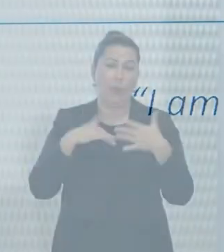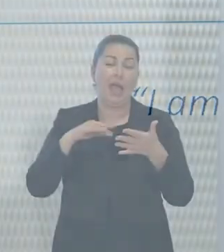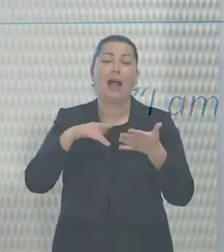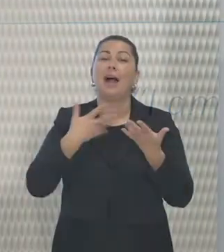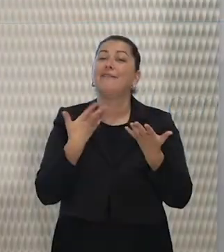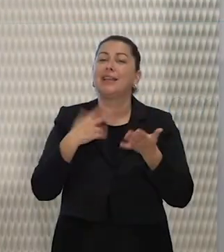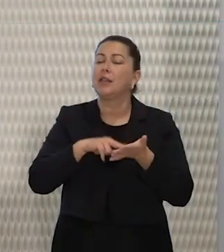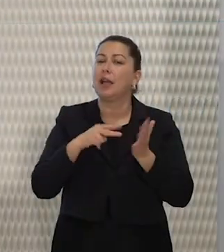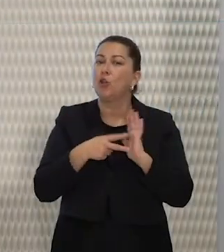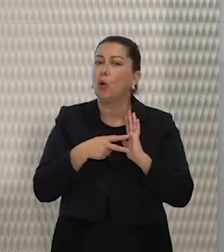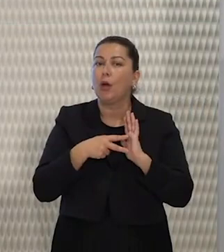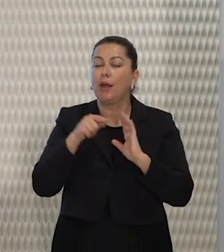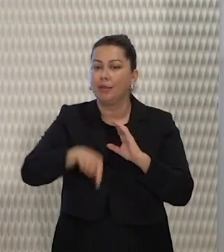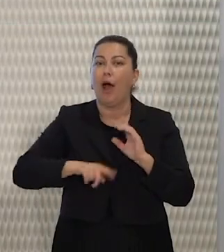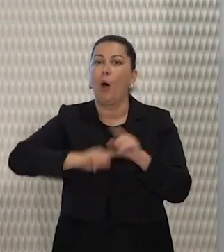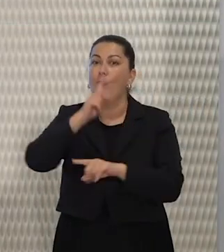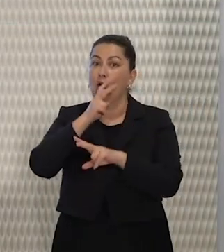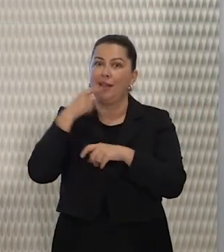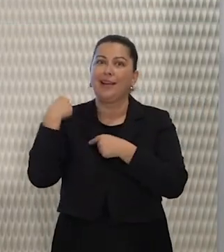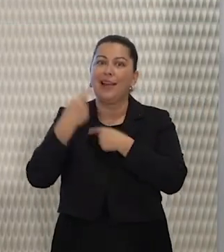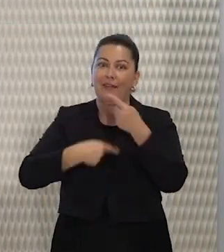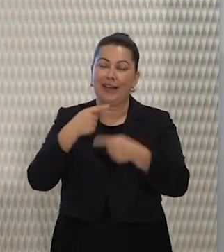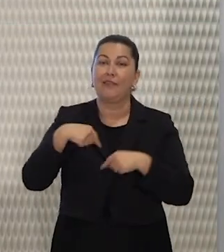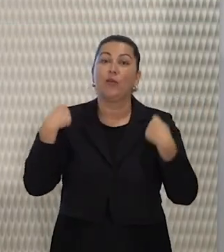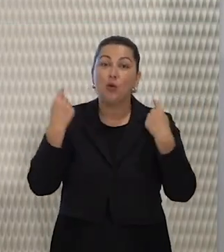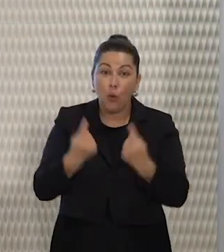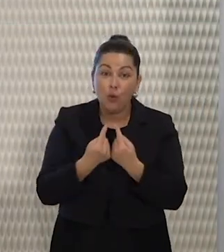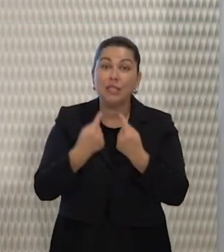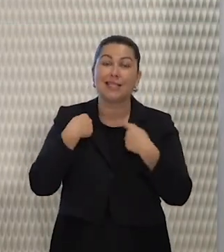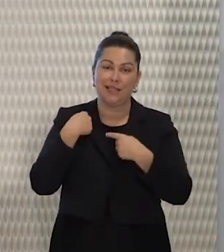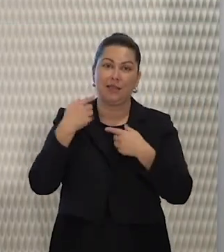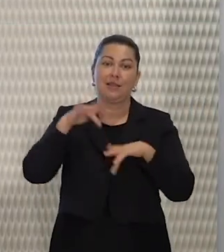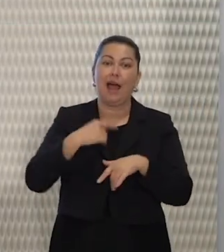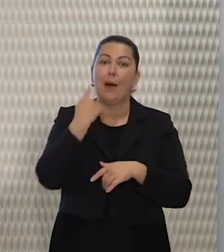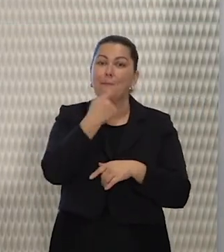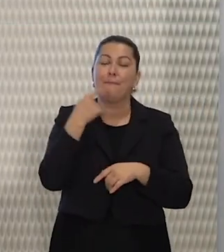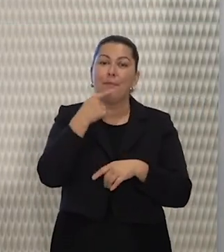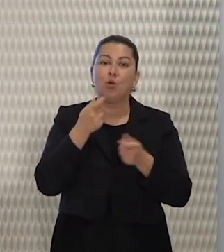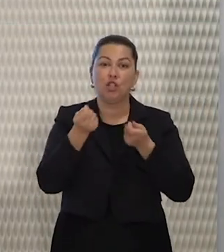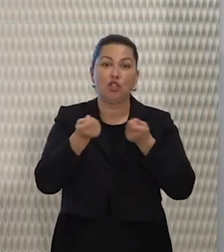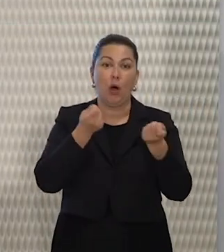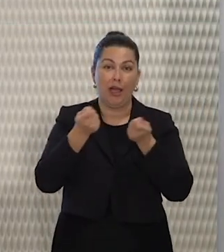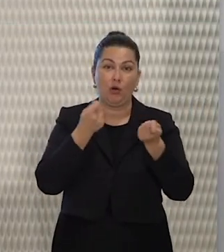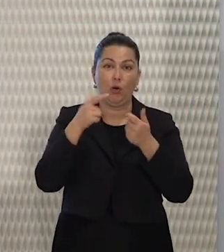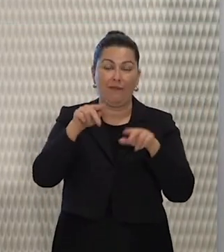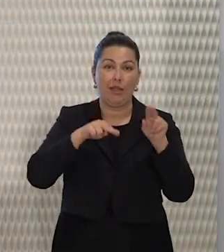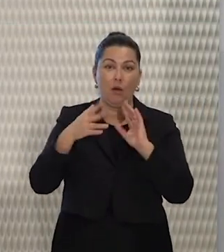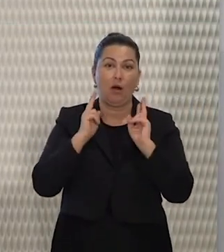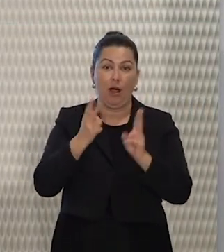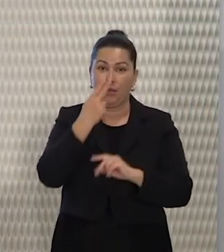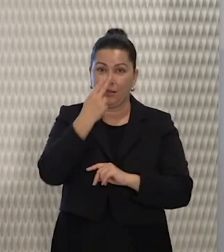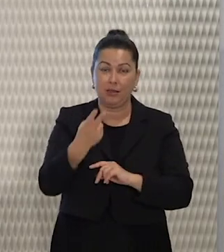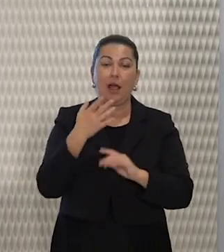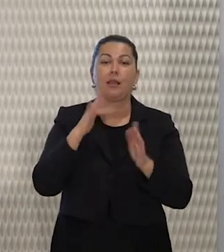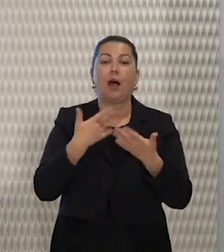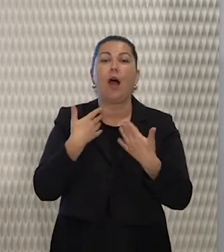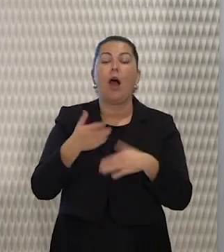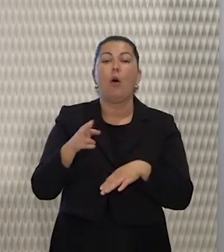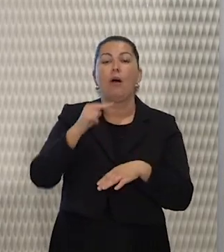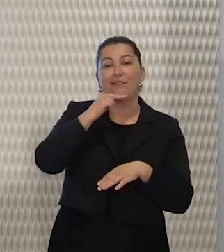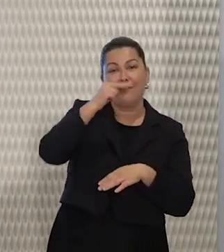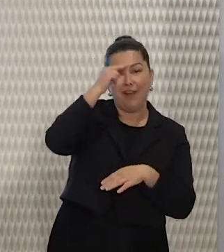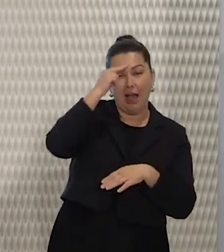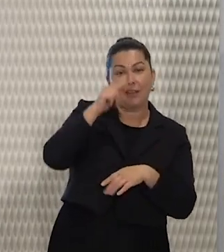entwickelt worden ist, die von uns entwickelt worden ist, mit der Integra-Maus. Er hat eine Mundsteuerung, man hat das mehrmals im Beitrag gesehen. Ihr Vater konnte